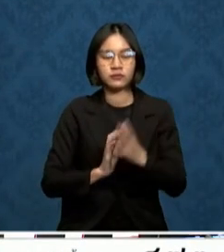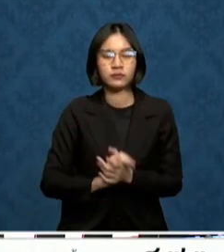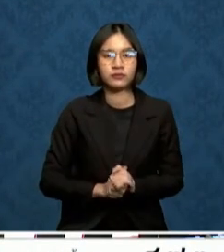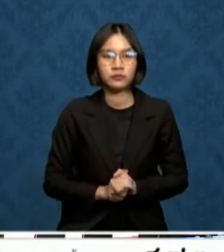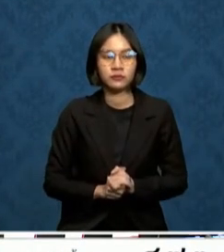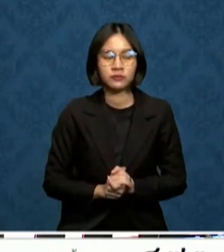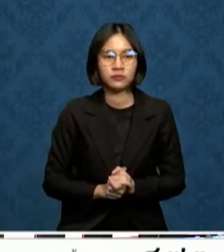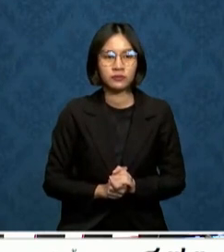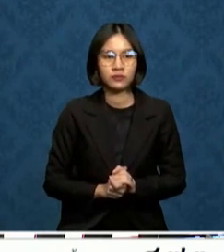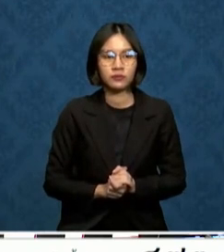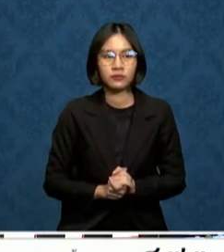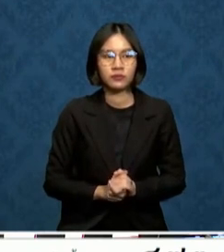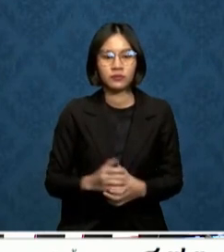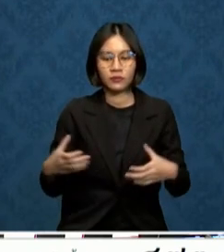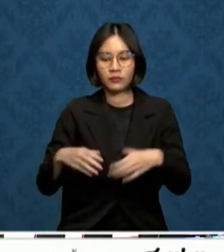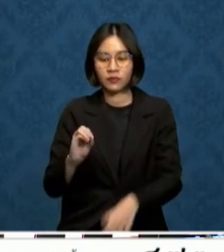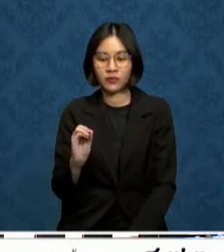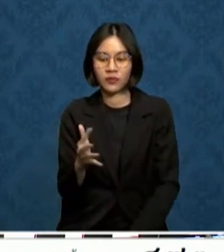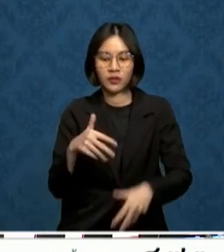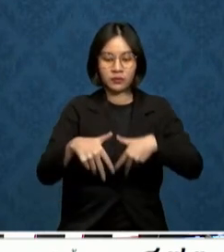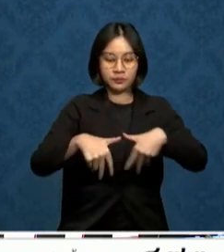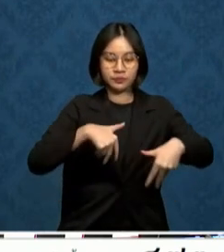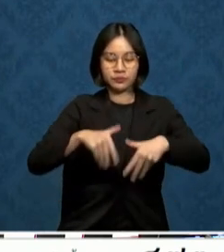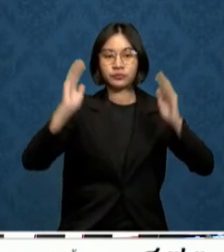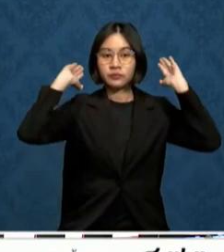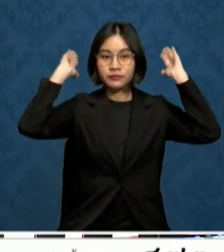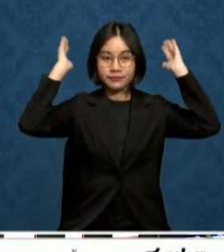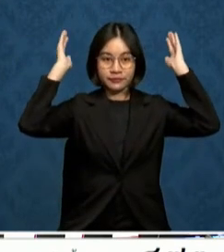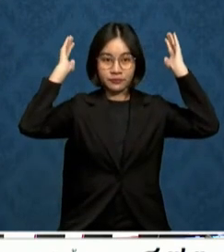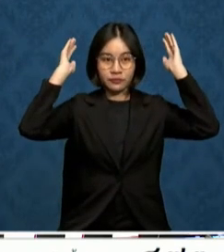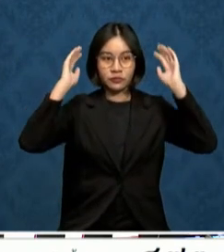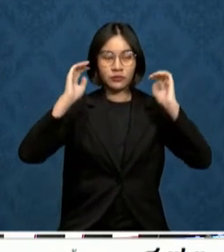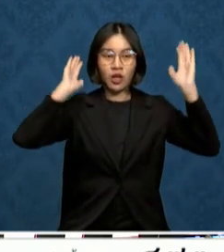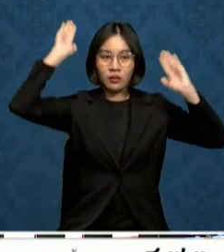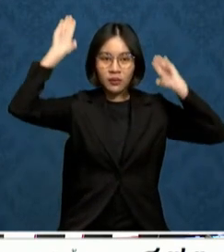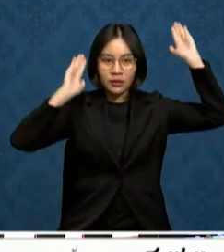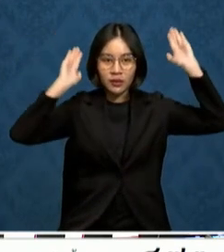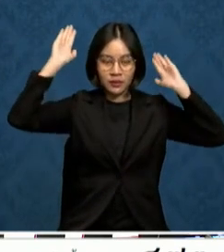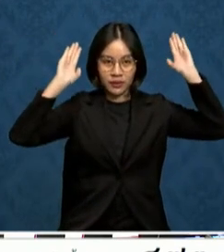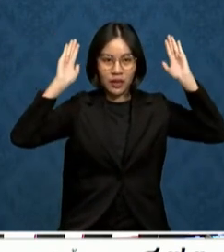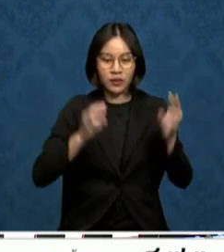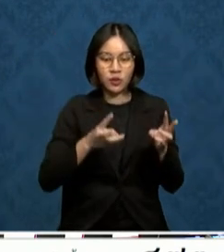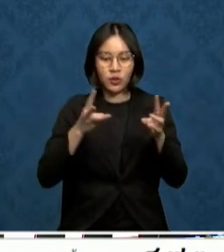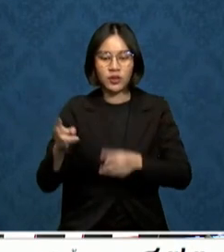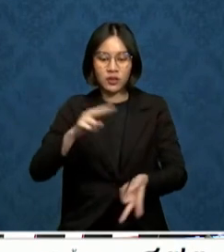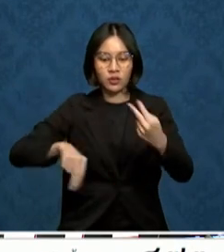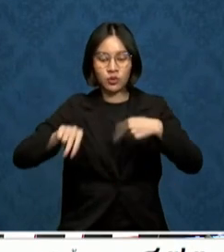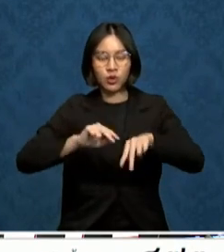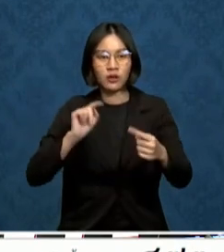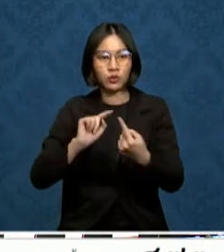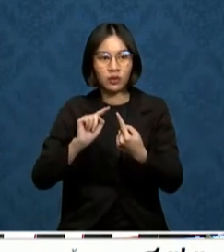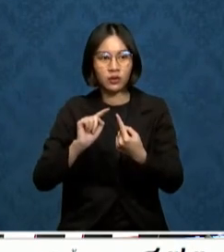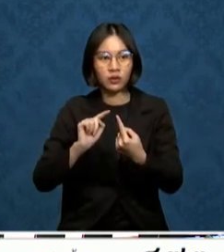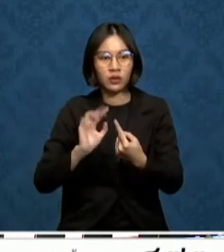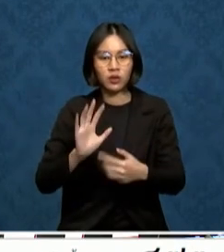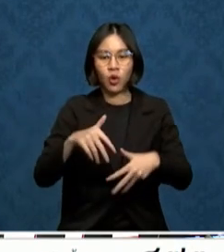ท่านประธานครับประชาชาติประชาชนประชาธิปไตยคือได้ว่าเป็นการปกครองโดยของประช